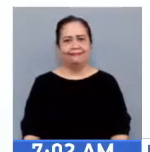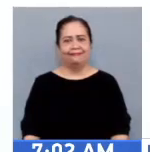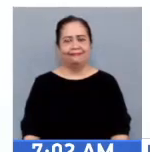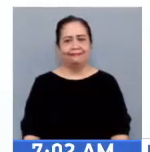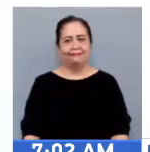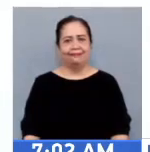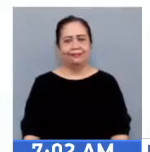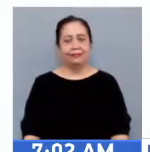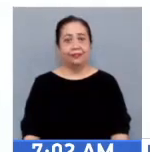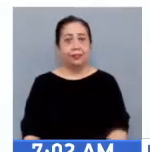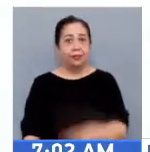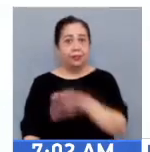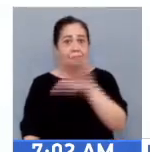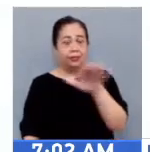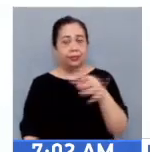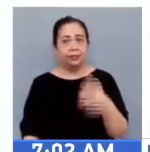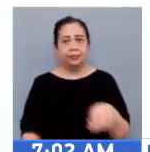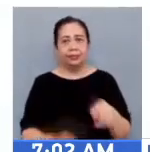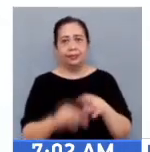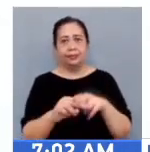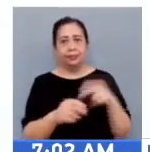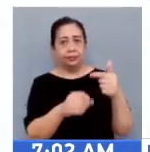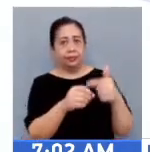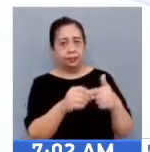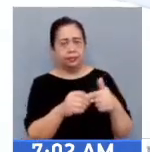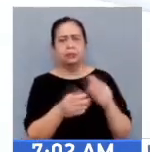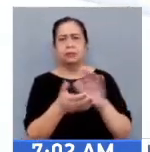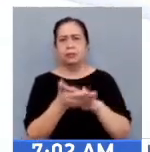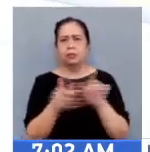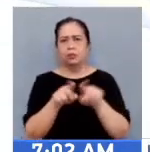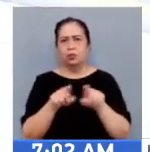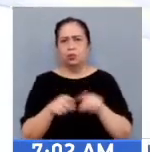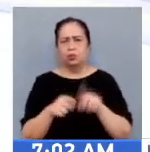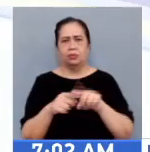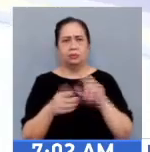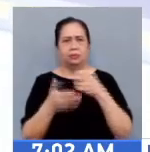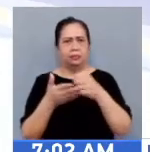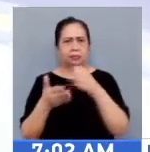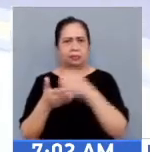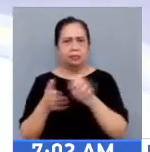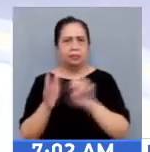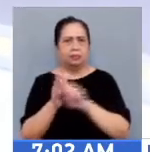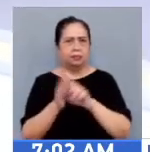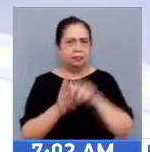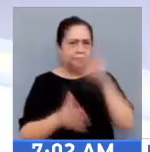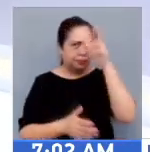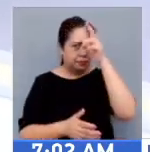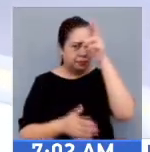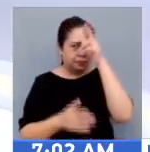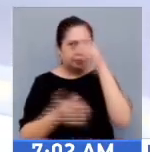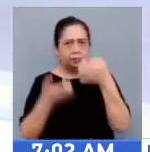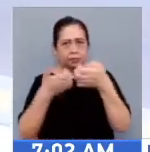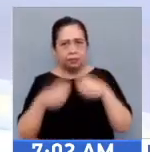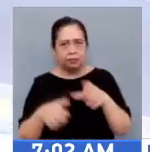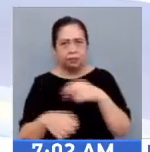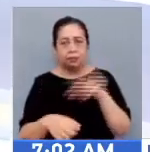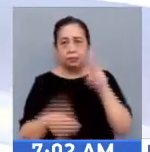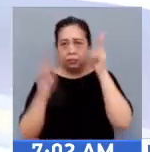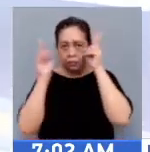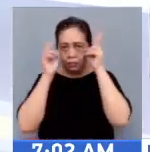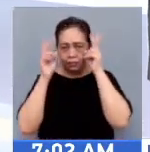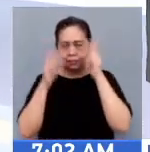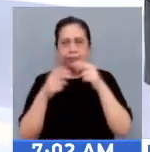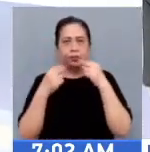Igan, kasabay ng pagtaas ng presyo ng petrolyo, nagmahal na rin ang ilang pangunahing bilihin tulad ng manok, itlog at gulay. May unang balita